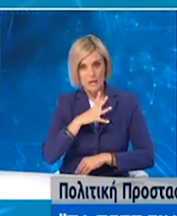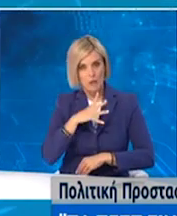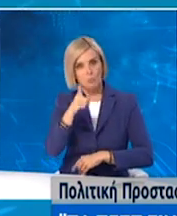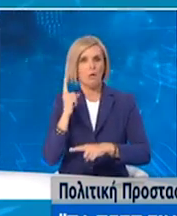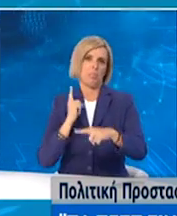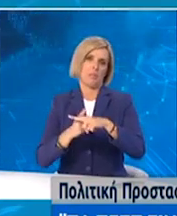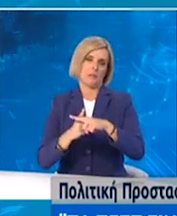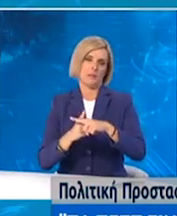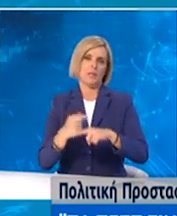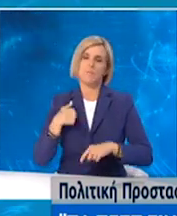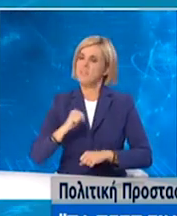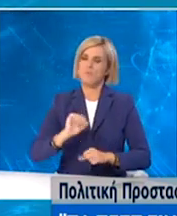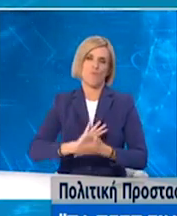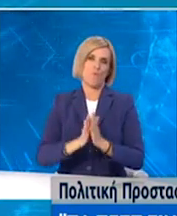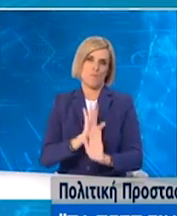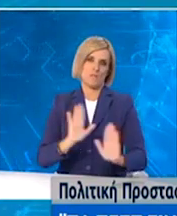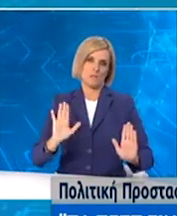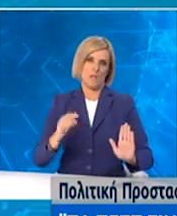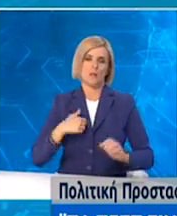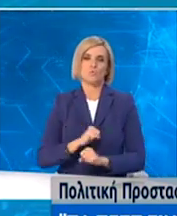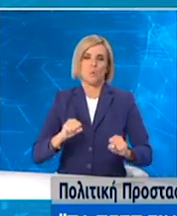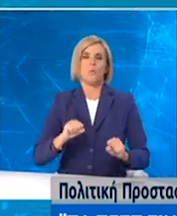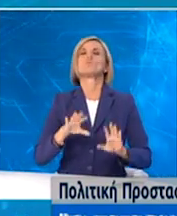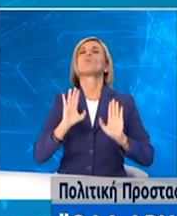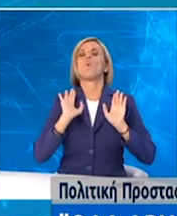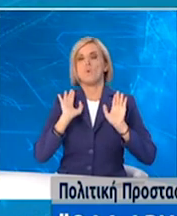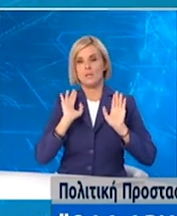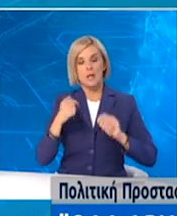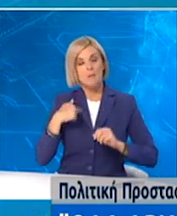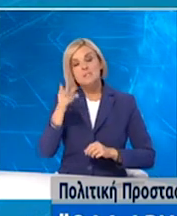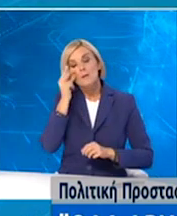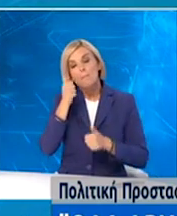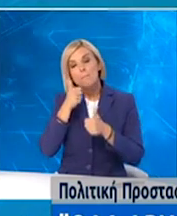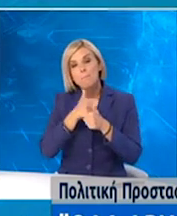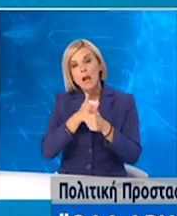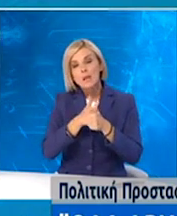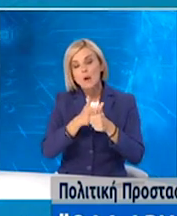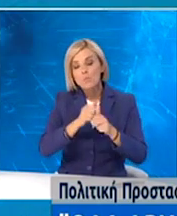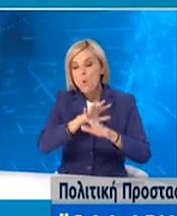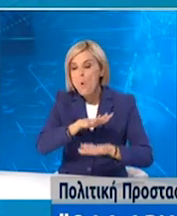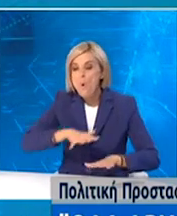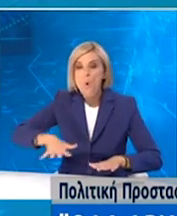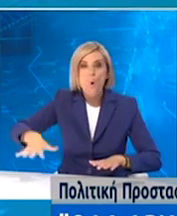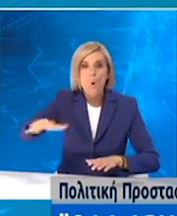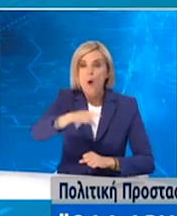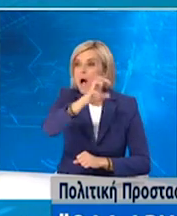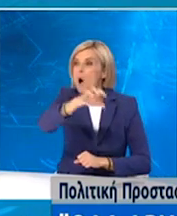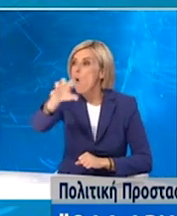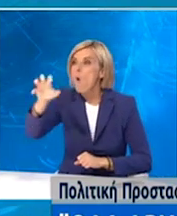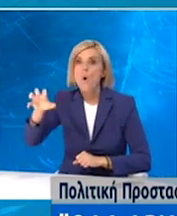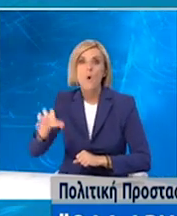μας τρομάζει αυτή τη στιγμή. Την ίδια στιγμή παρακολουθούμε την εικόνα όλων των χωρών που